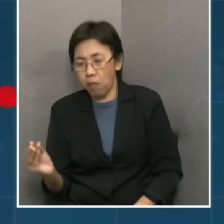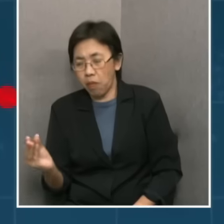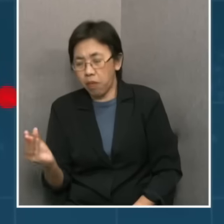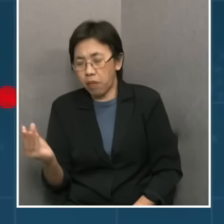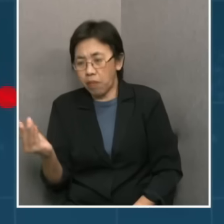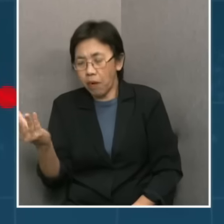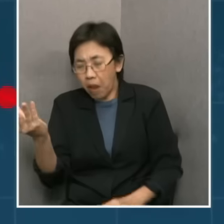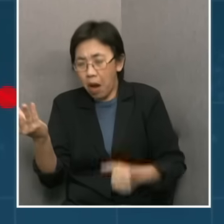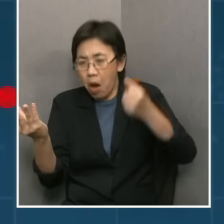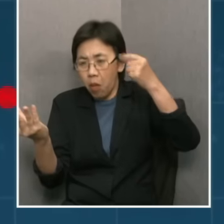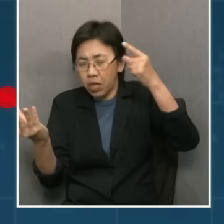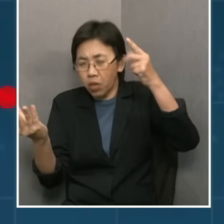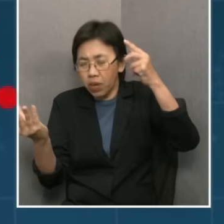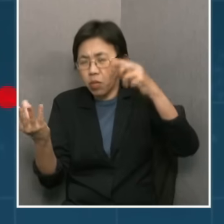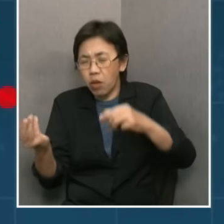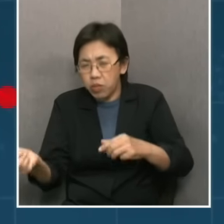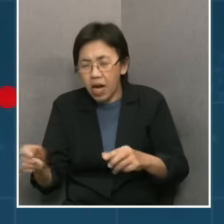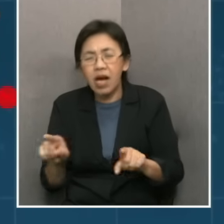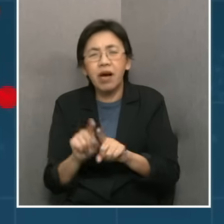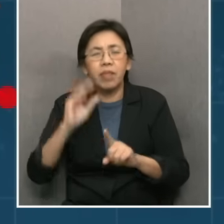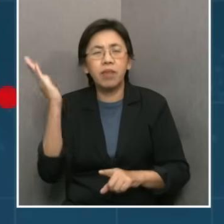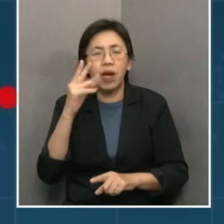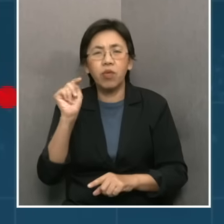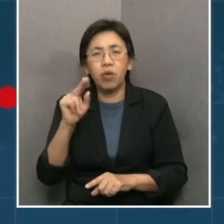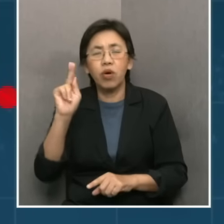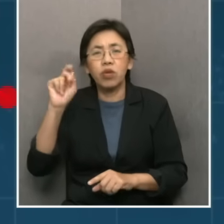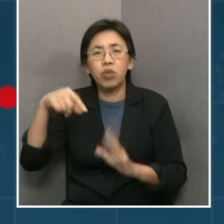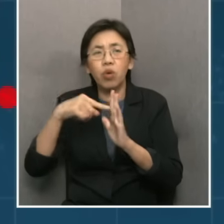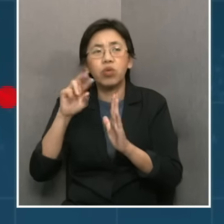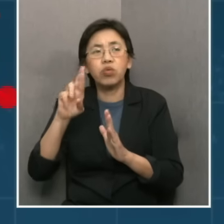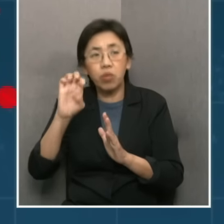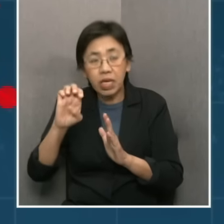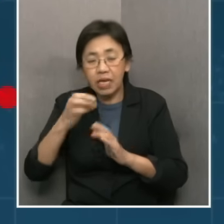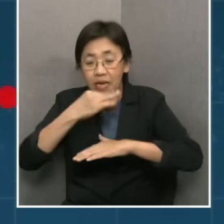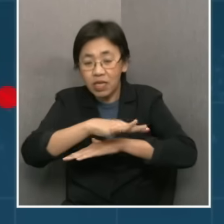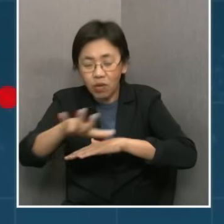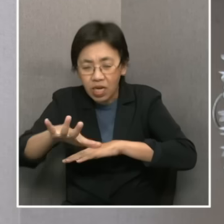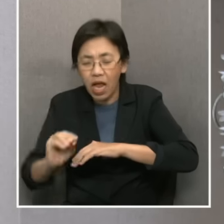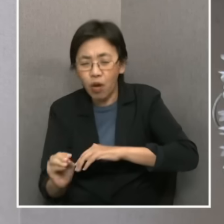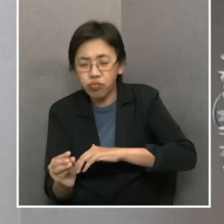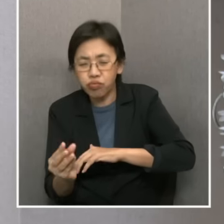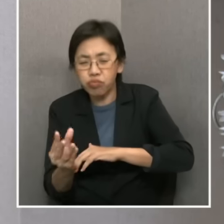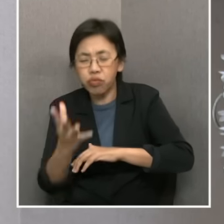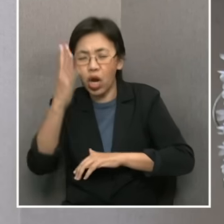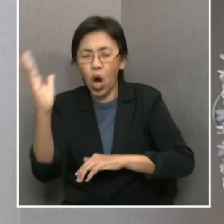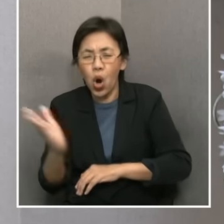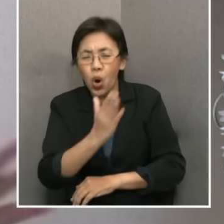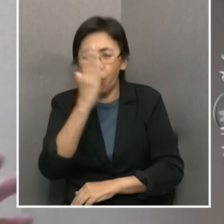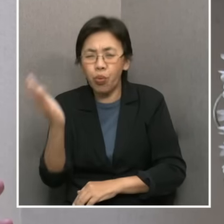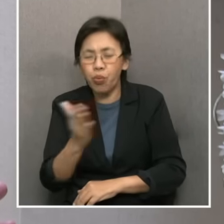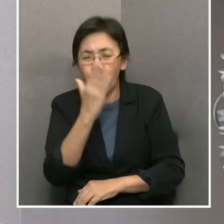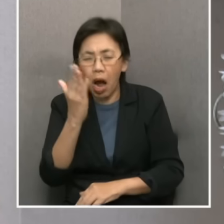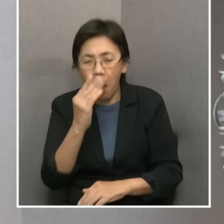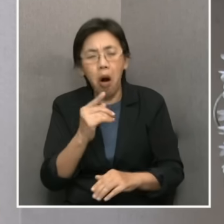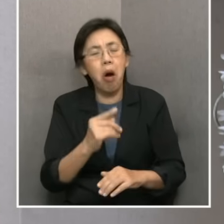ายๆกับพวกทกสุรีพวกเสาลาที่มันก่อตัวขึ้นในมหาสมุทรแต่มันไม่ได้เข้ามาที่เมืองไทย ครับมันมีทั้งเลี้ยวไปก่อนโด